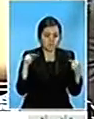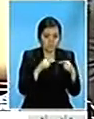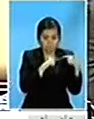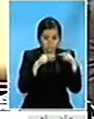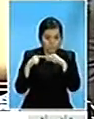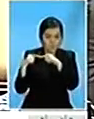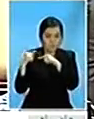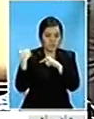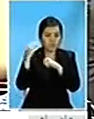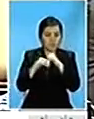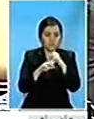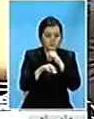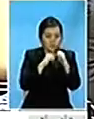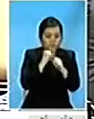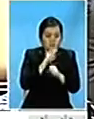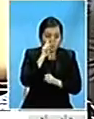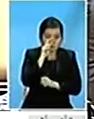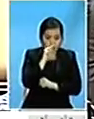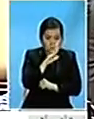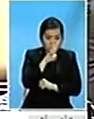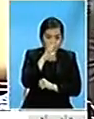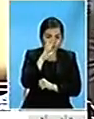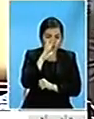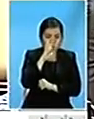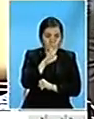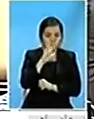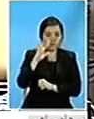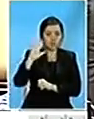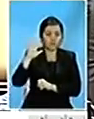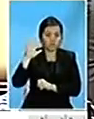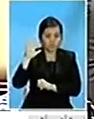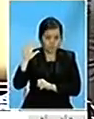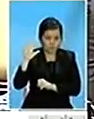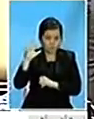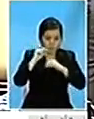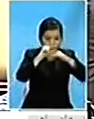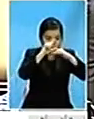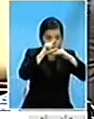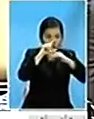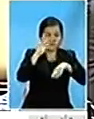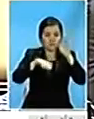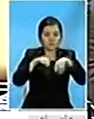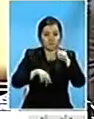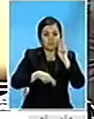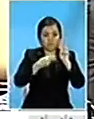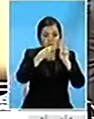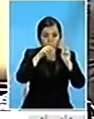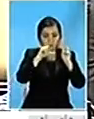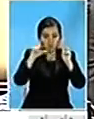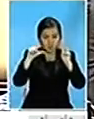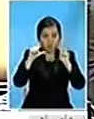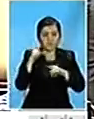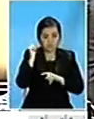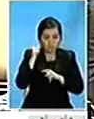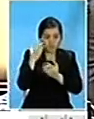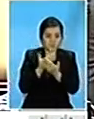ในวันที่30กันยานี้เพียง 20,000 ล้านบาทเนื่องจากงบประมาณประจำปีที่เราใช้อยู่ในปีนี้นะครับ